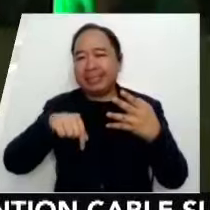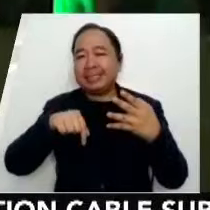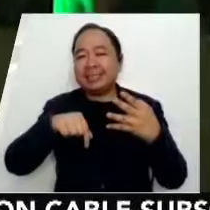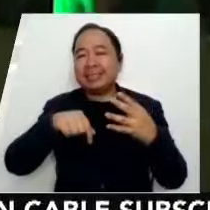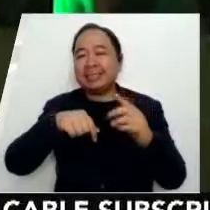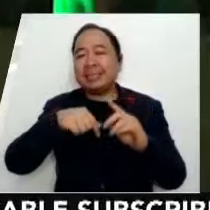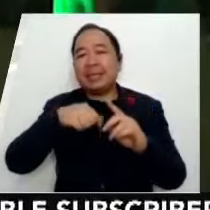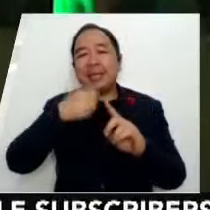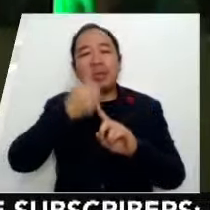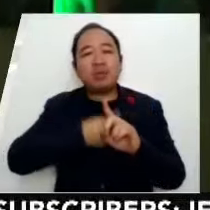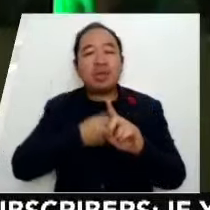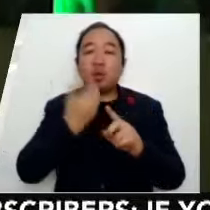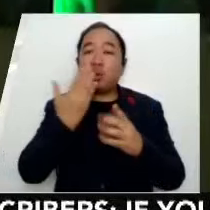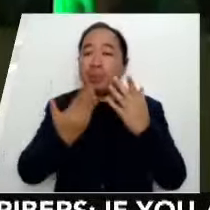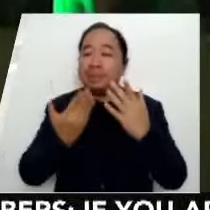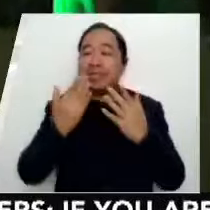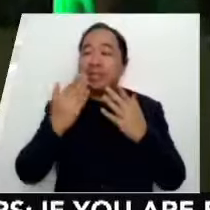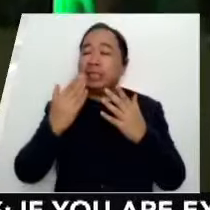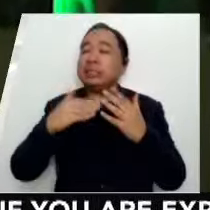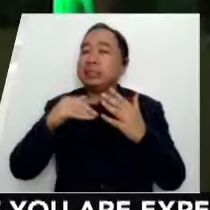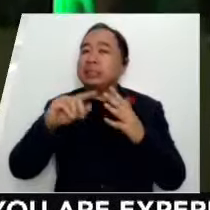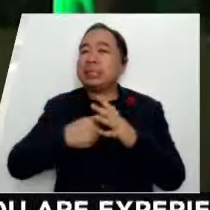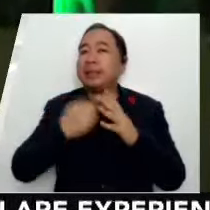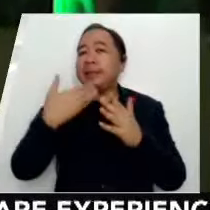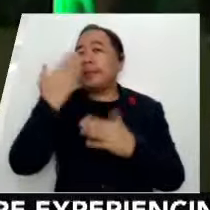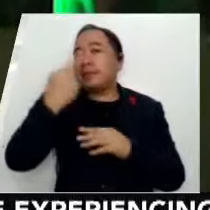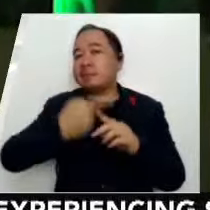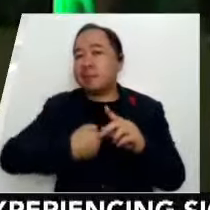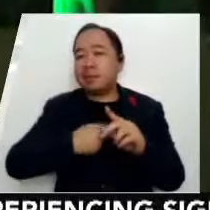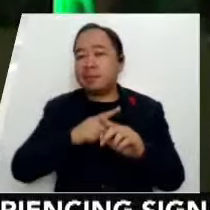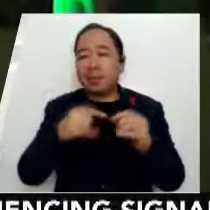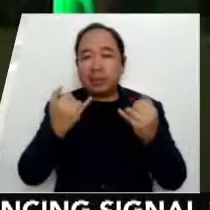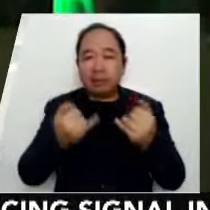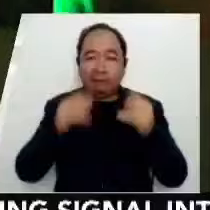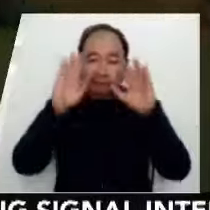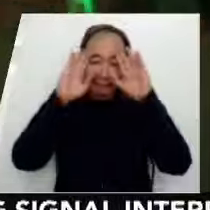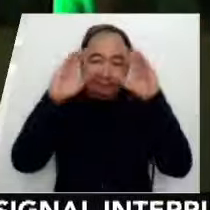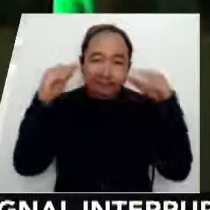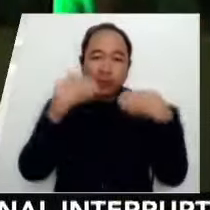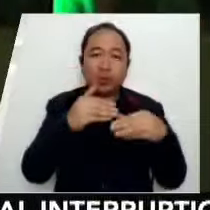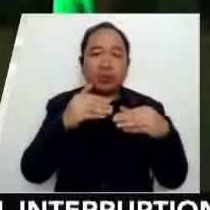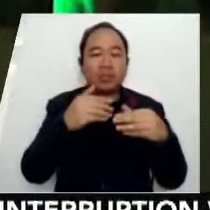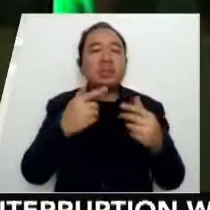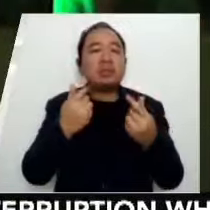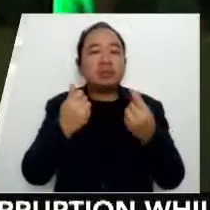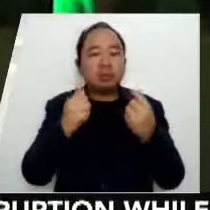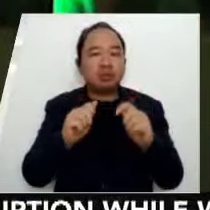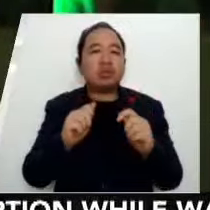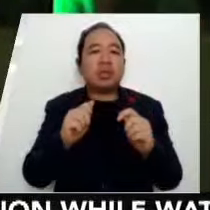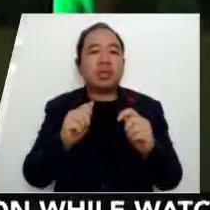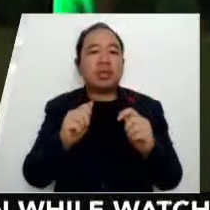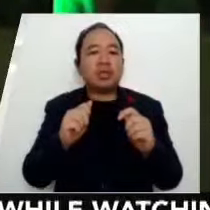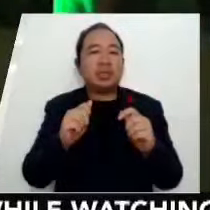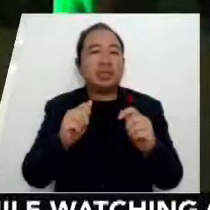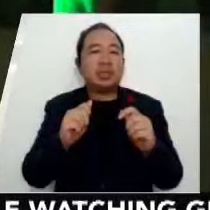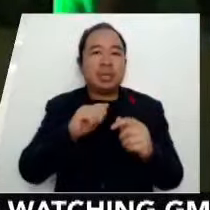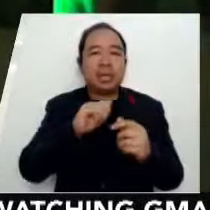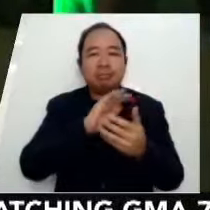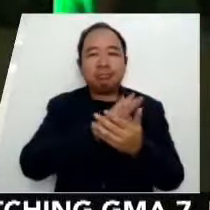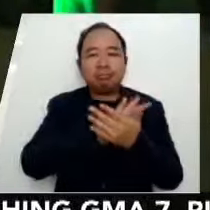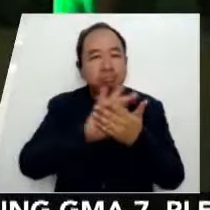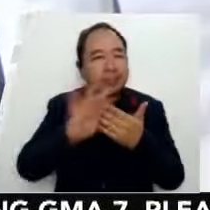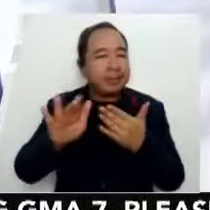month um but sa ngayon yyung mga Focus namin is pin-up Namin Yung Yung costume yung magiging buong look